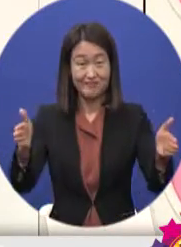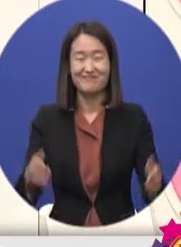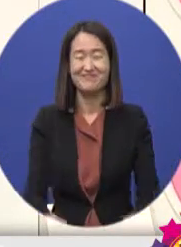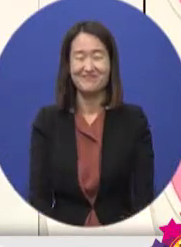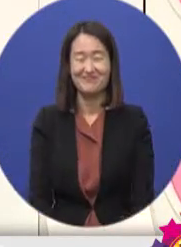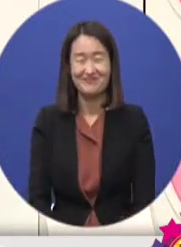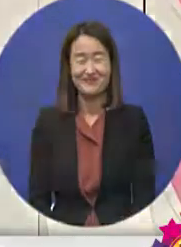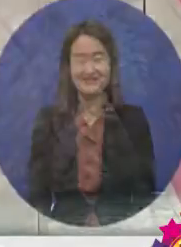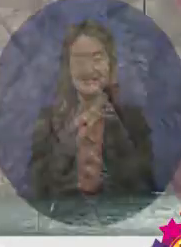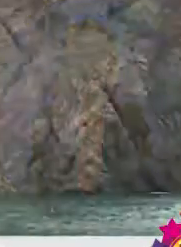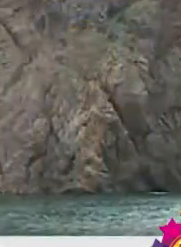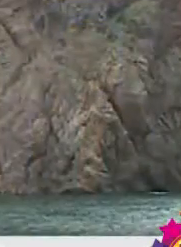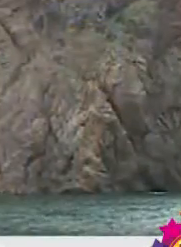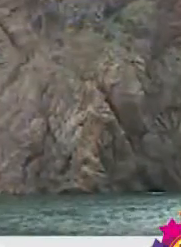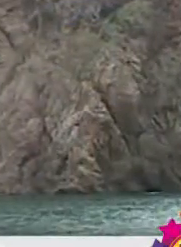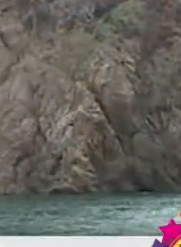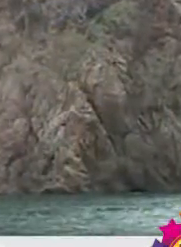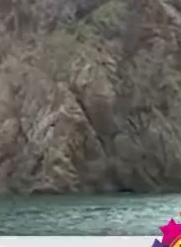부르십니다.